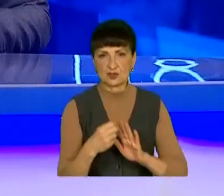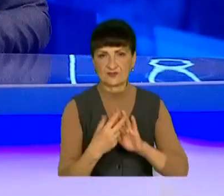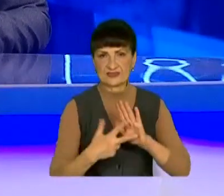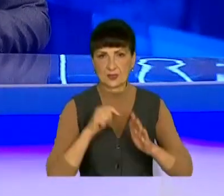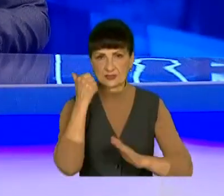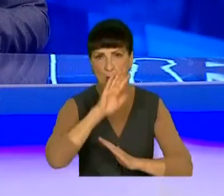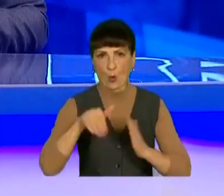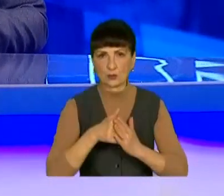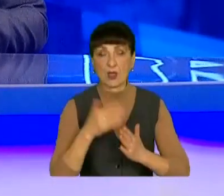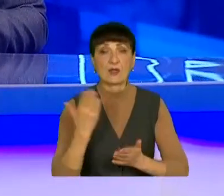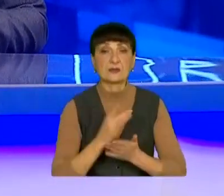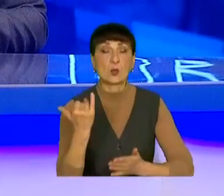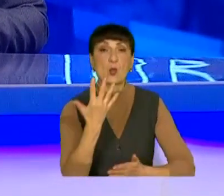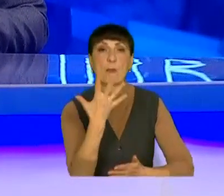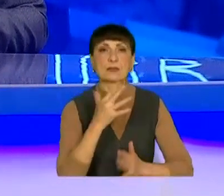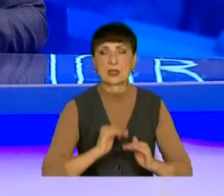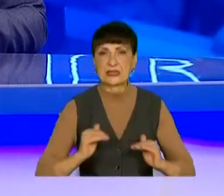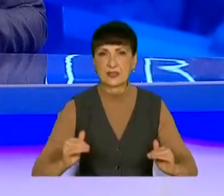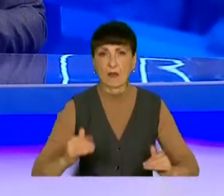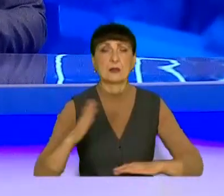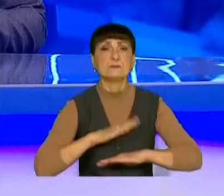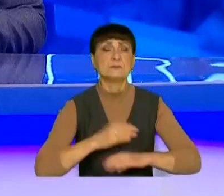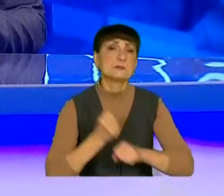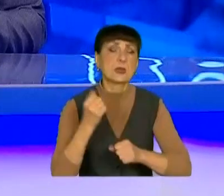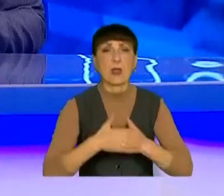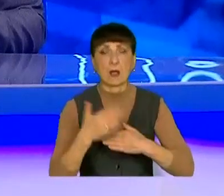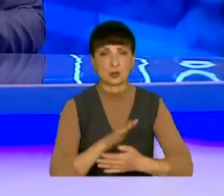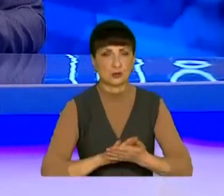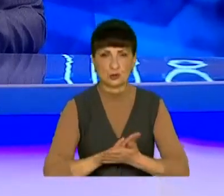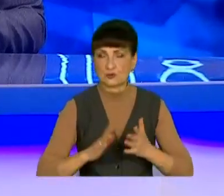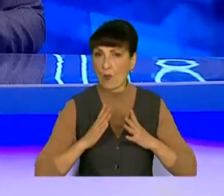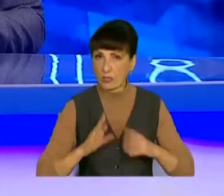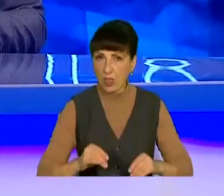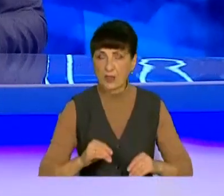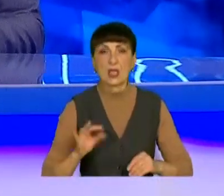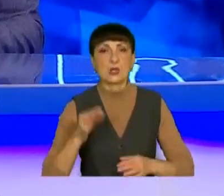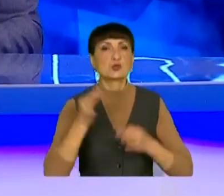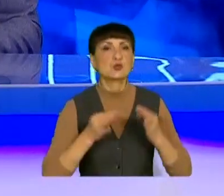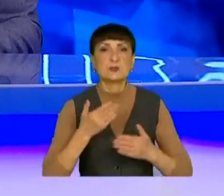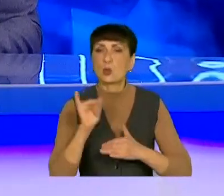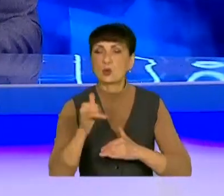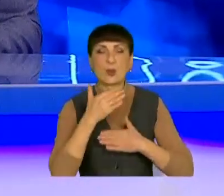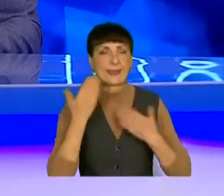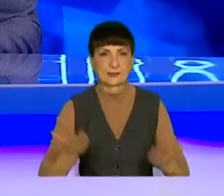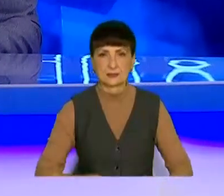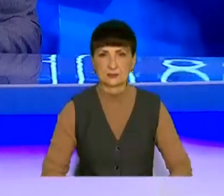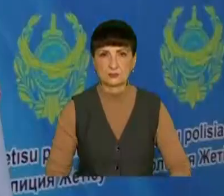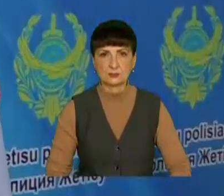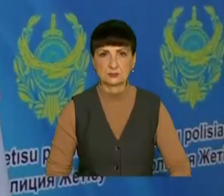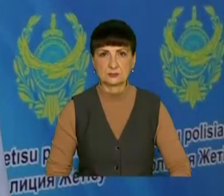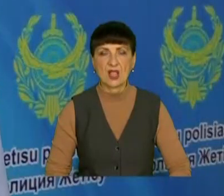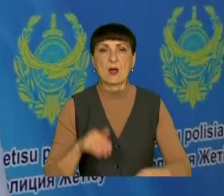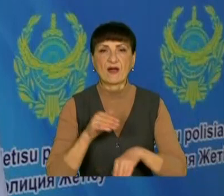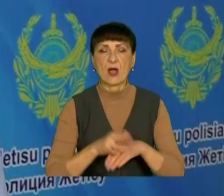года. Является матерью 5 детей, дисциплинарных проступков не совершала и не имеет судимости. По